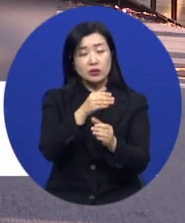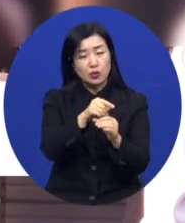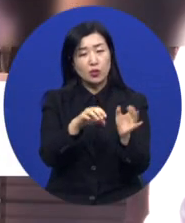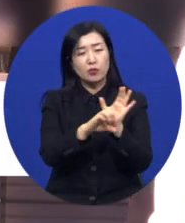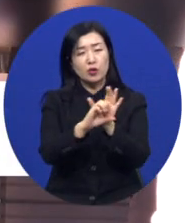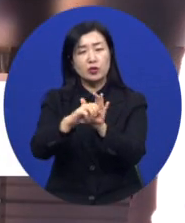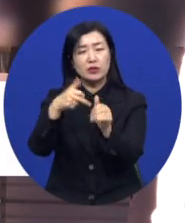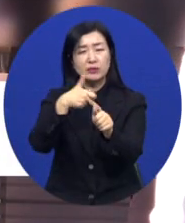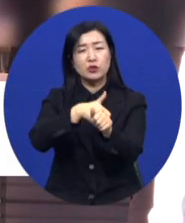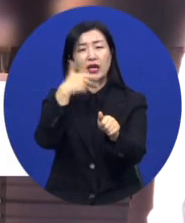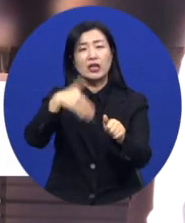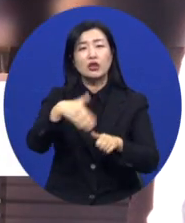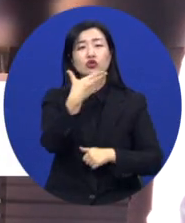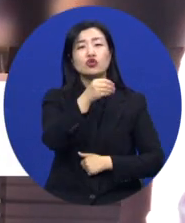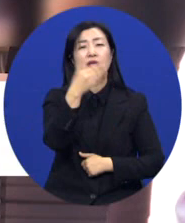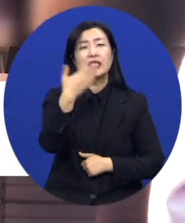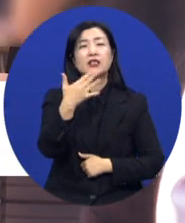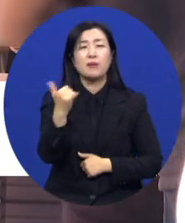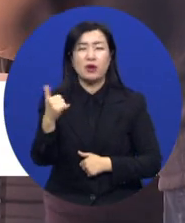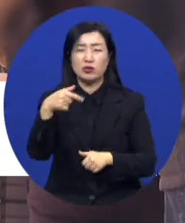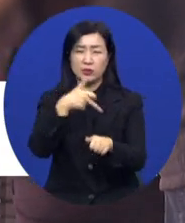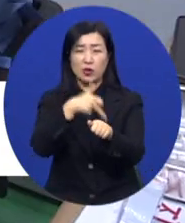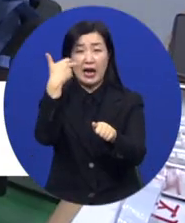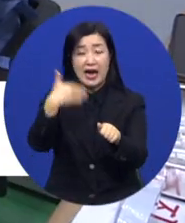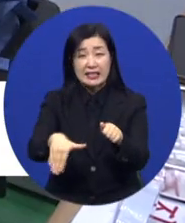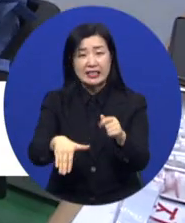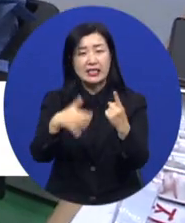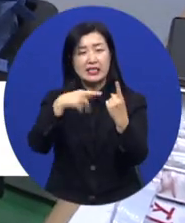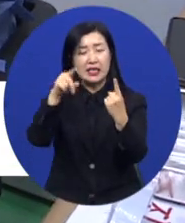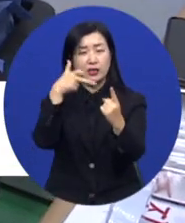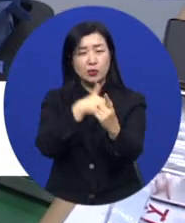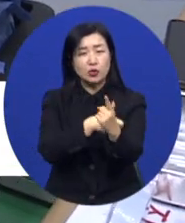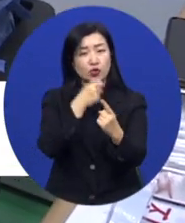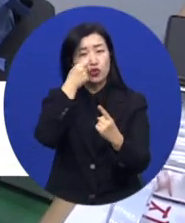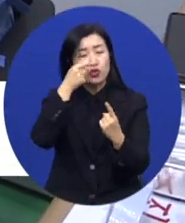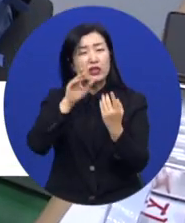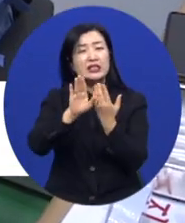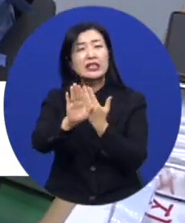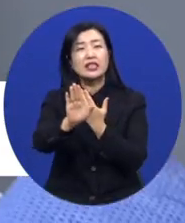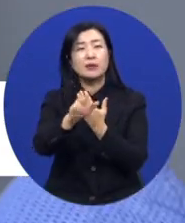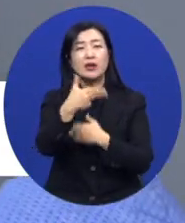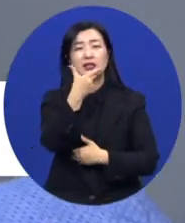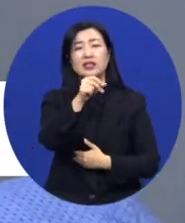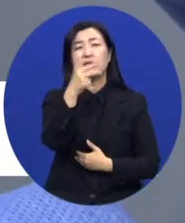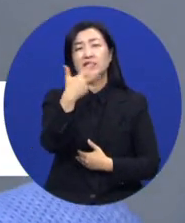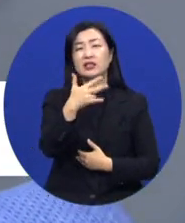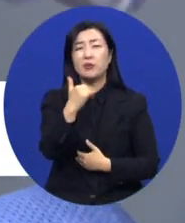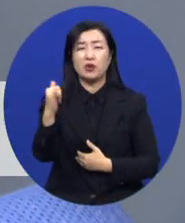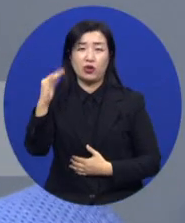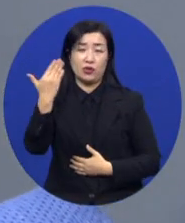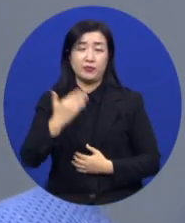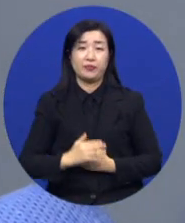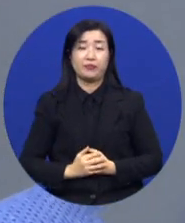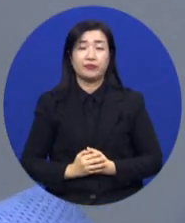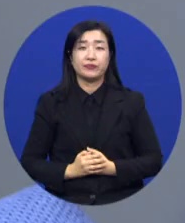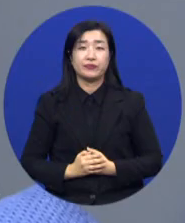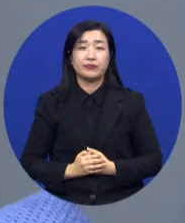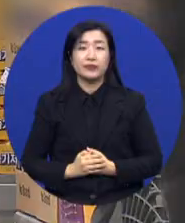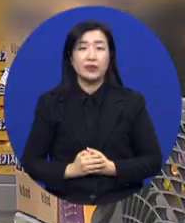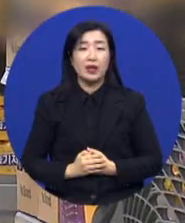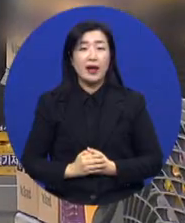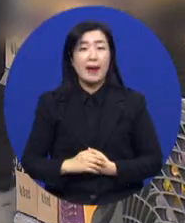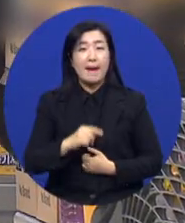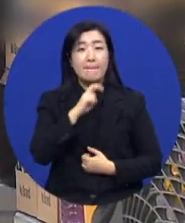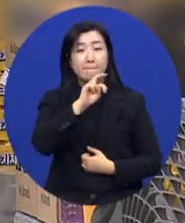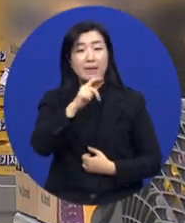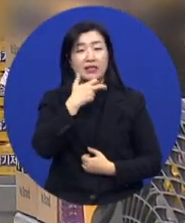종자는 9만 4천여 명 2차 접종 후 6개월이 지난 사람도 7만 7천여 명의 라 됩니다 만